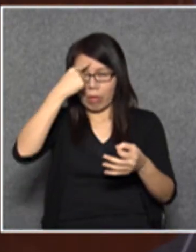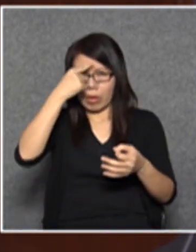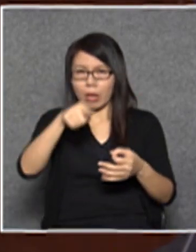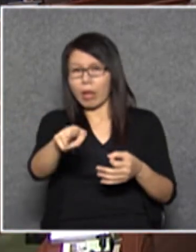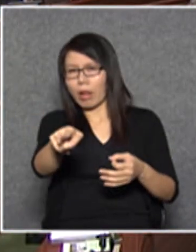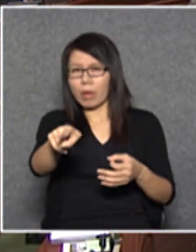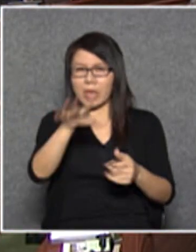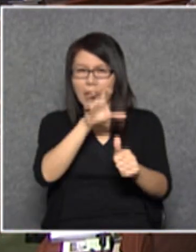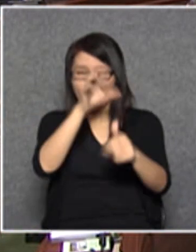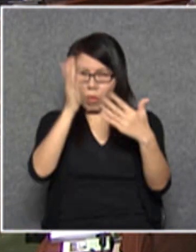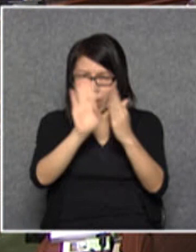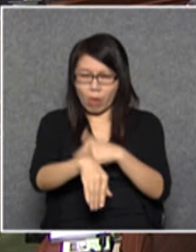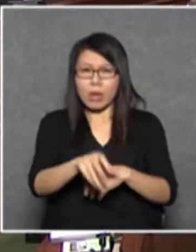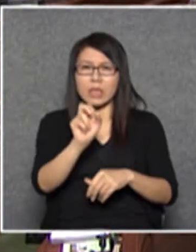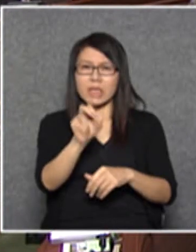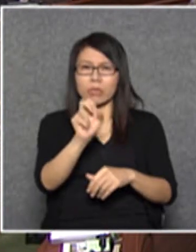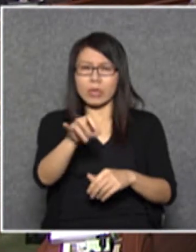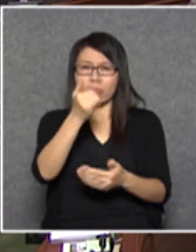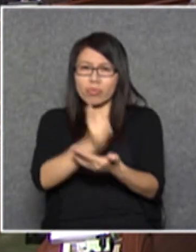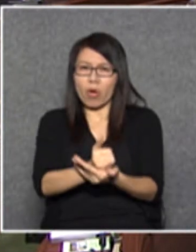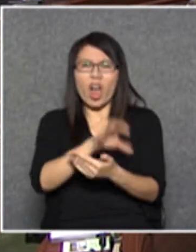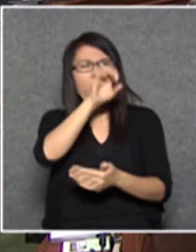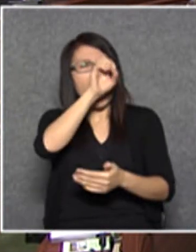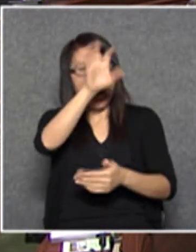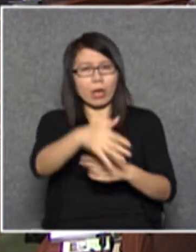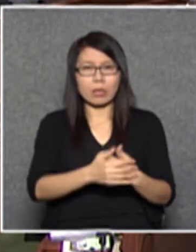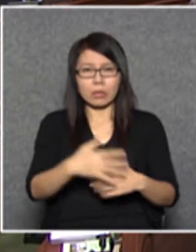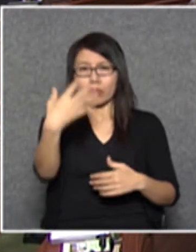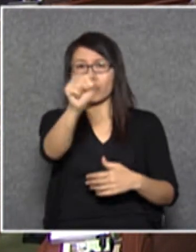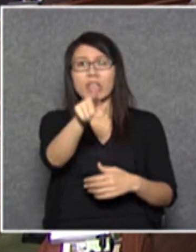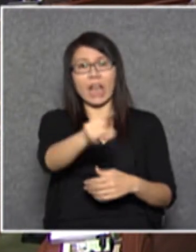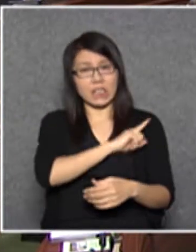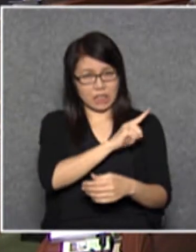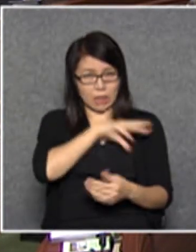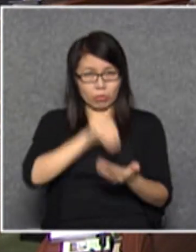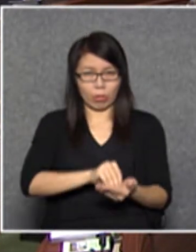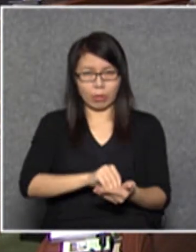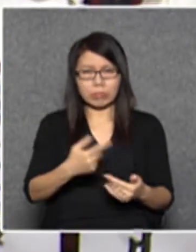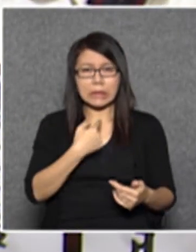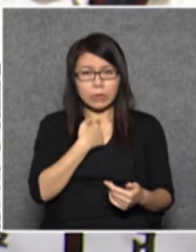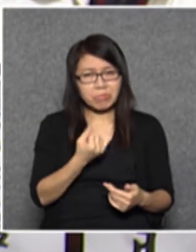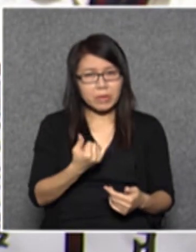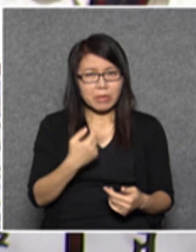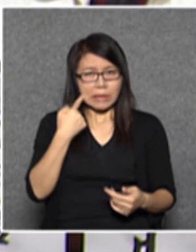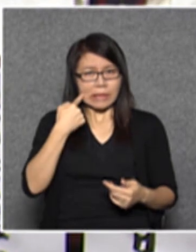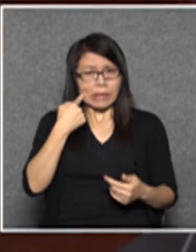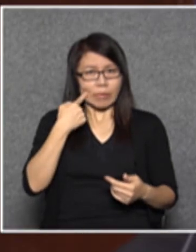警告之下仍然繼續坐在個位置發聲，請主席你自己裁判，你應不應該嚴格執